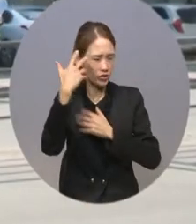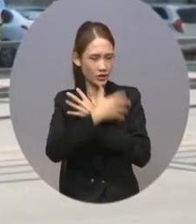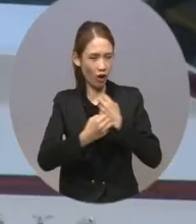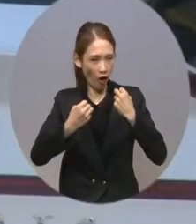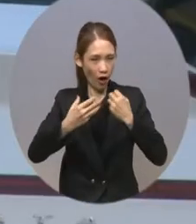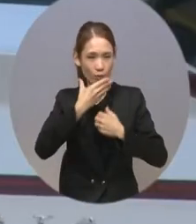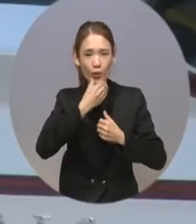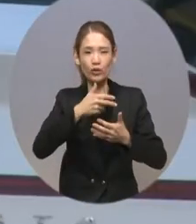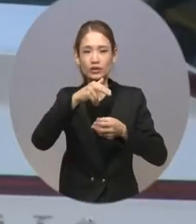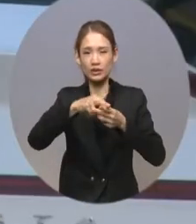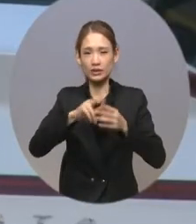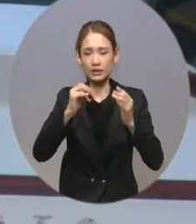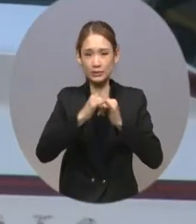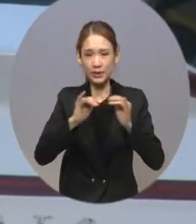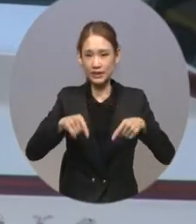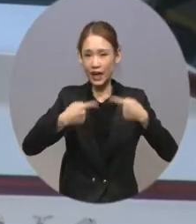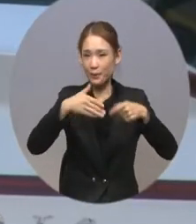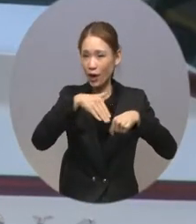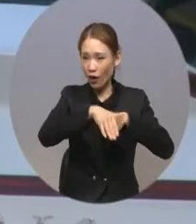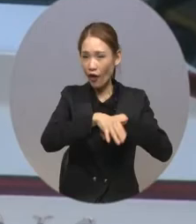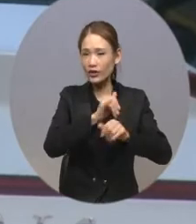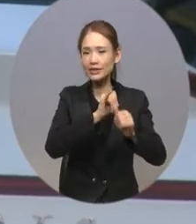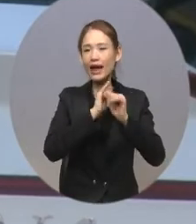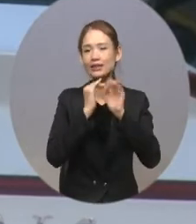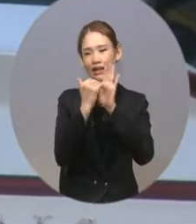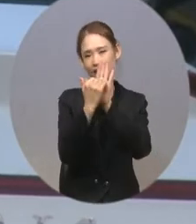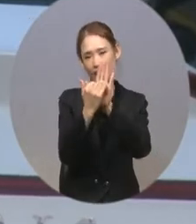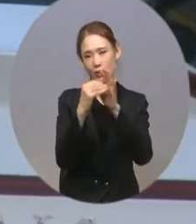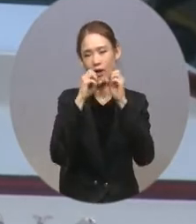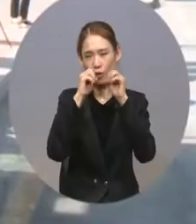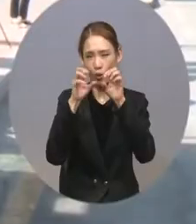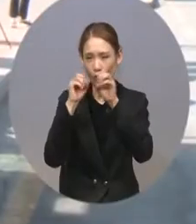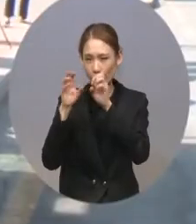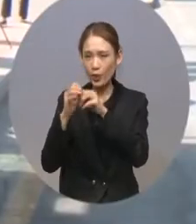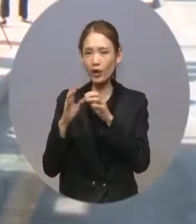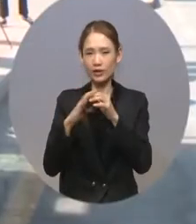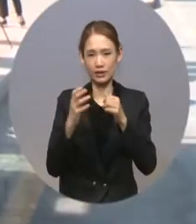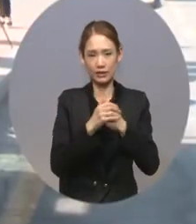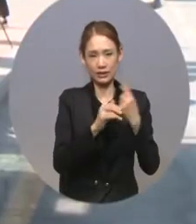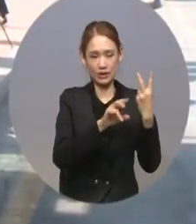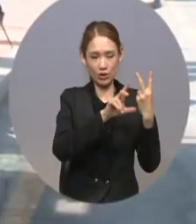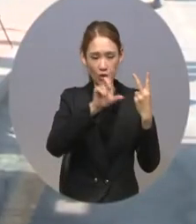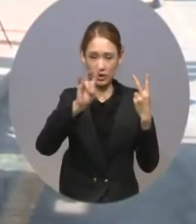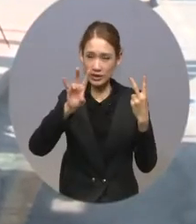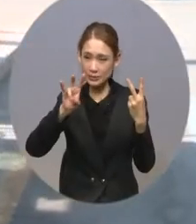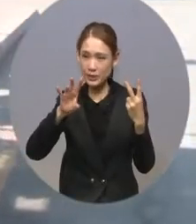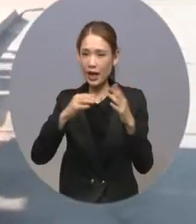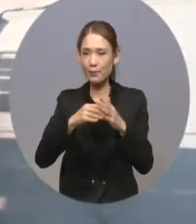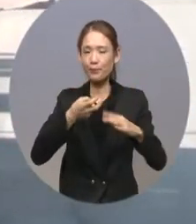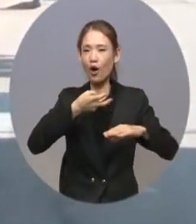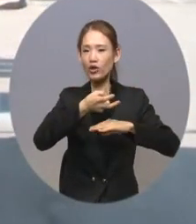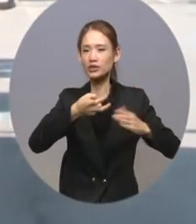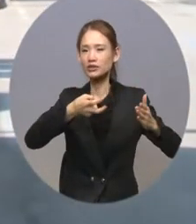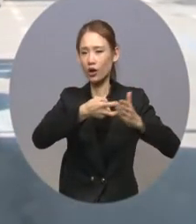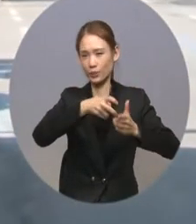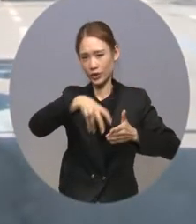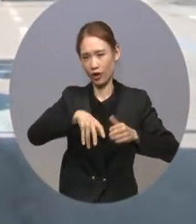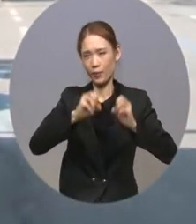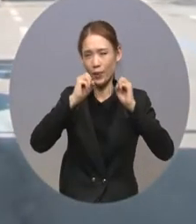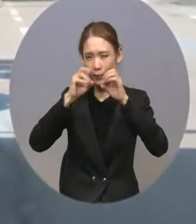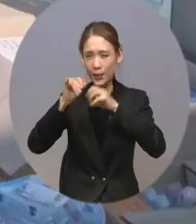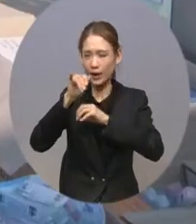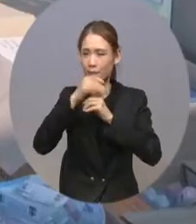정신건강복지센터에서는 시민참여형 자살예방 홍보 캠페인을 2월 24일 김제시 버스터미널 앞에서 진행했습니다.